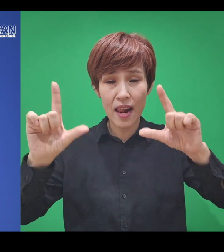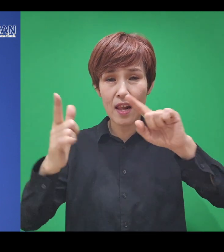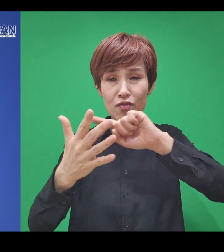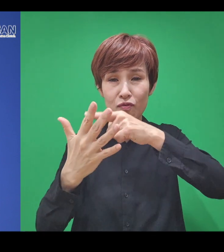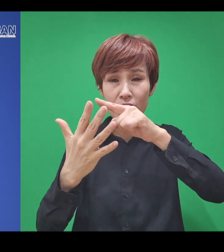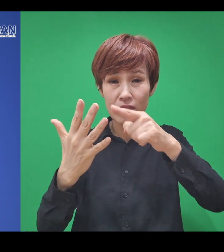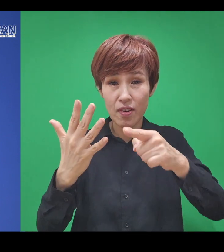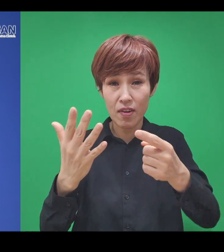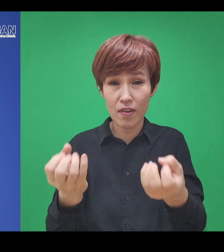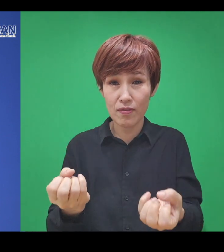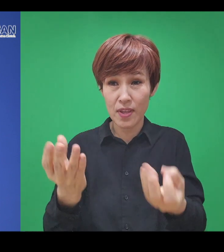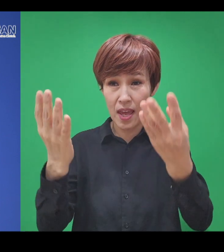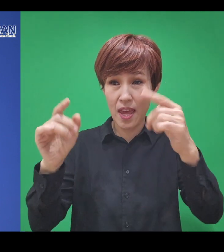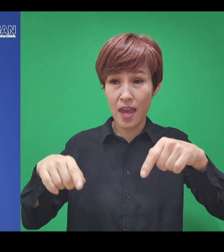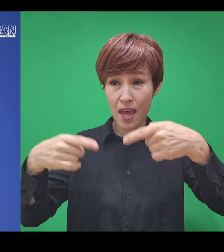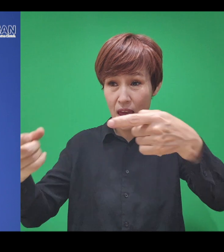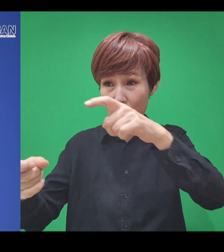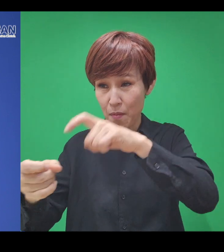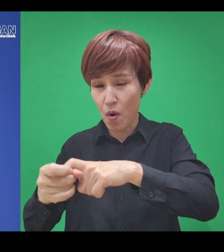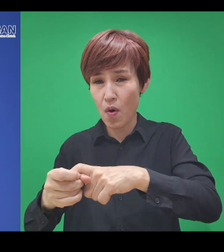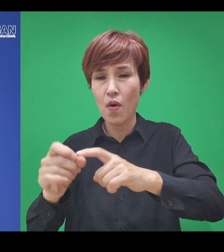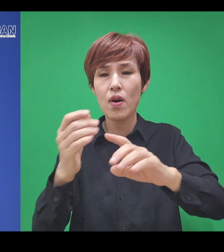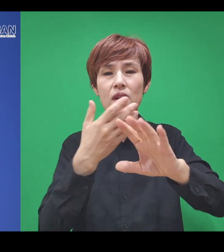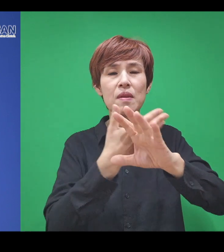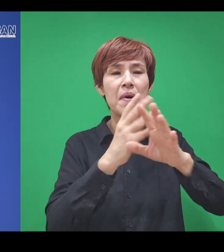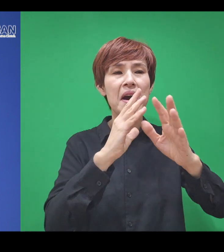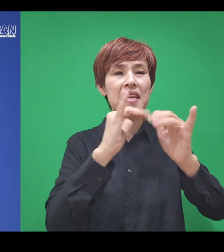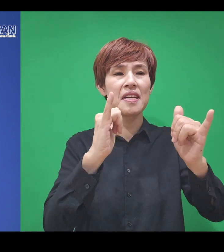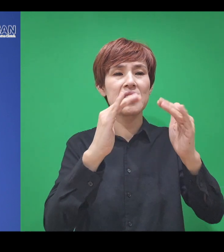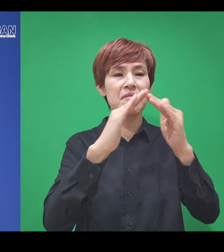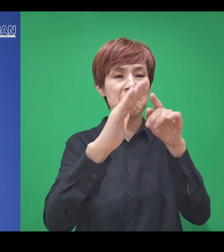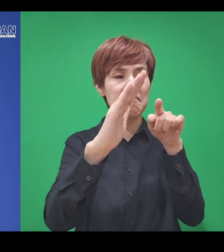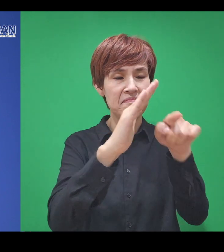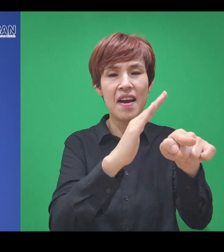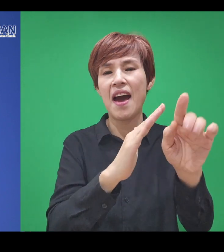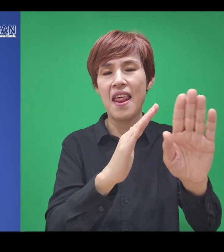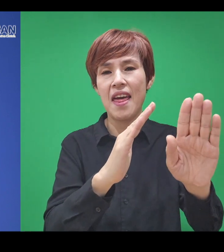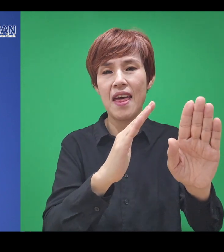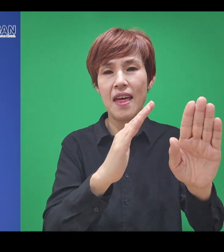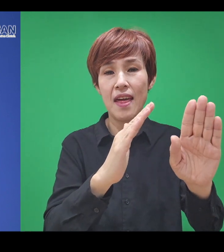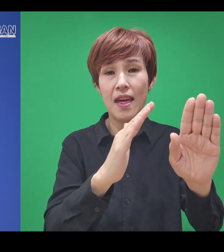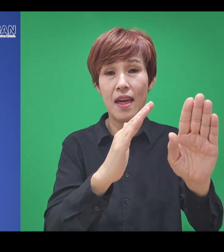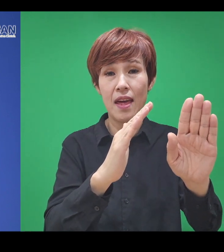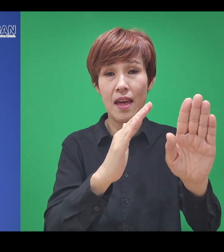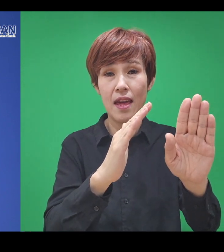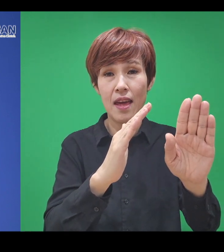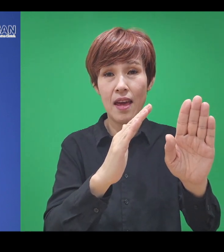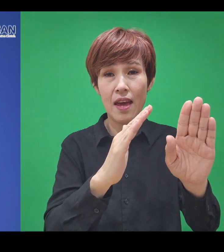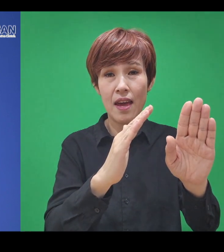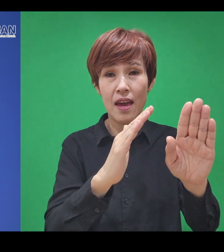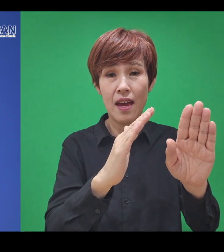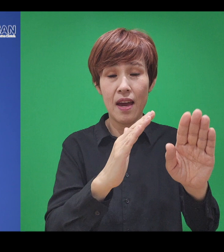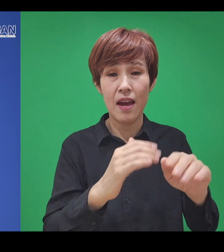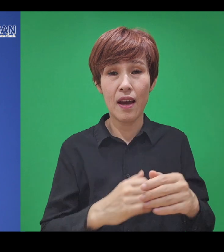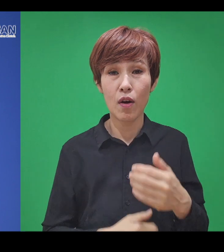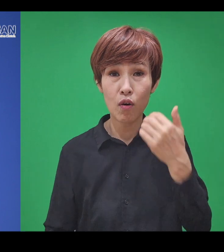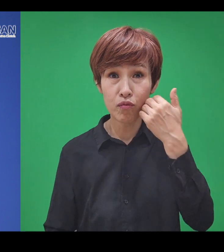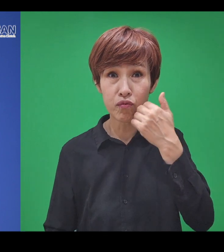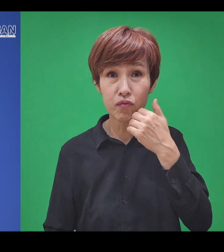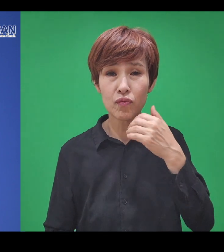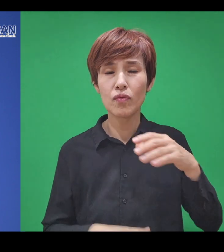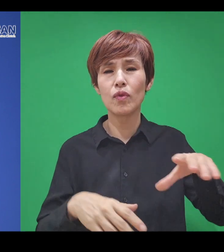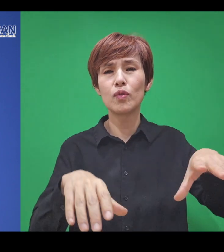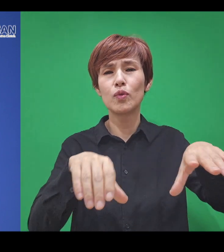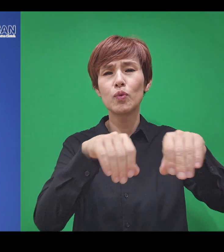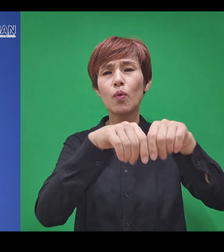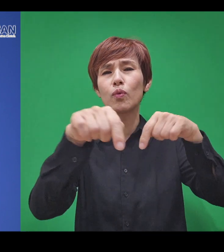축제에 참여하려고 이방인의 관정에 들어가지 않습니다. 그 이방인이 누굽니까? 자신들을 다스리는